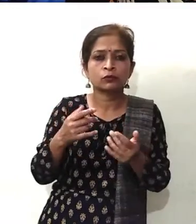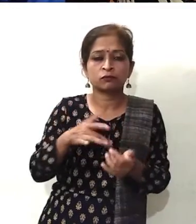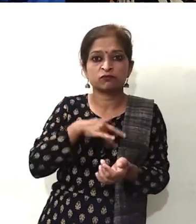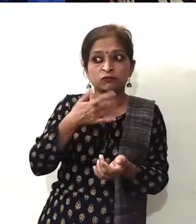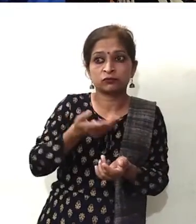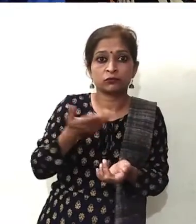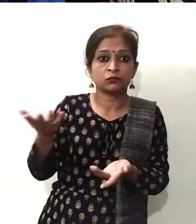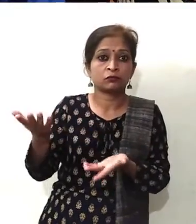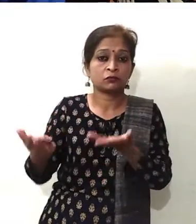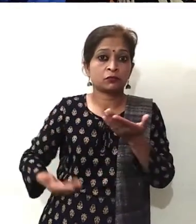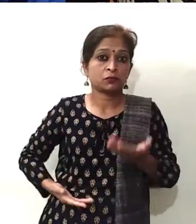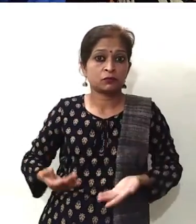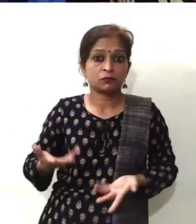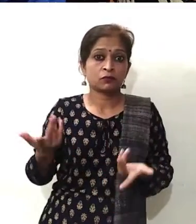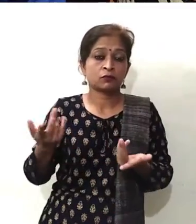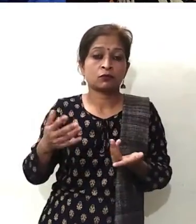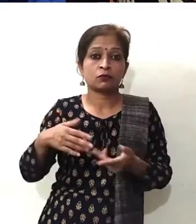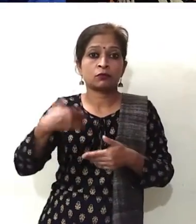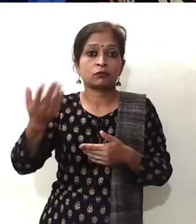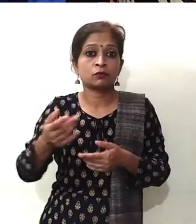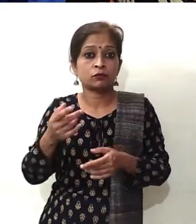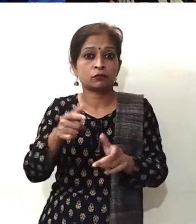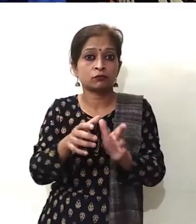दे देता हूं। संस्कारित होना क्या होता है?